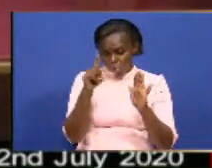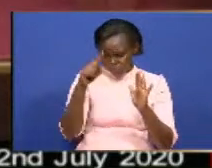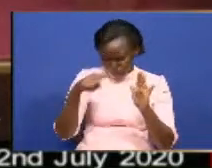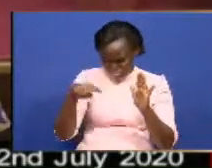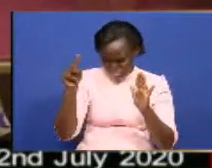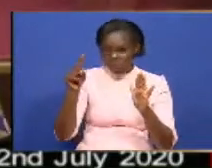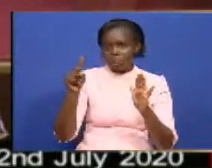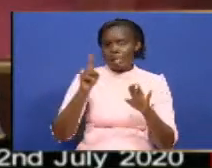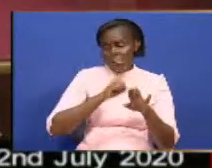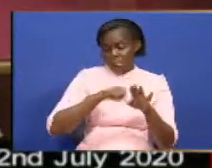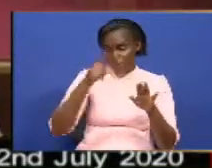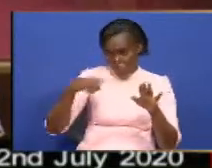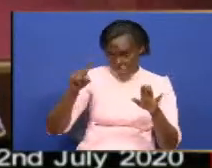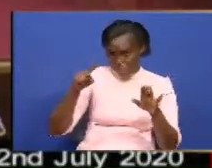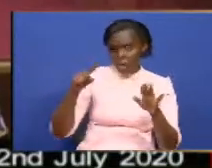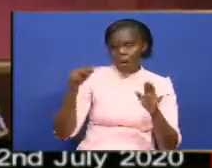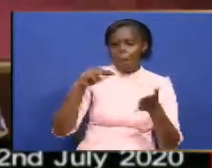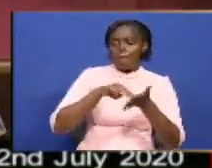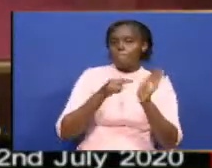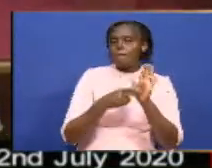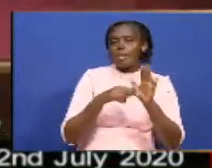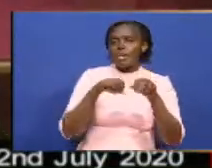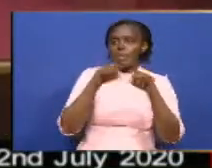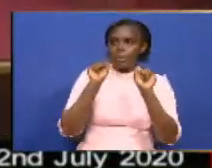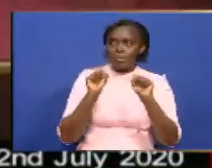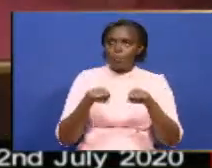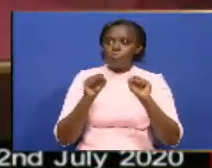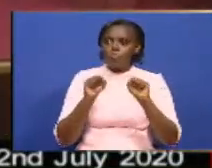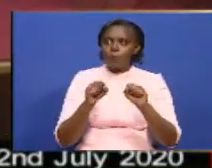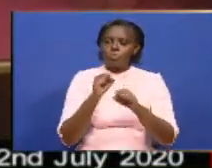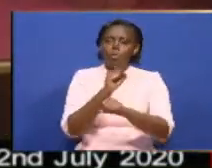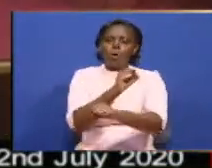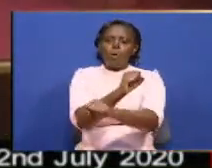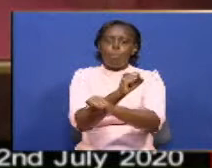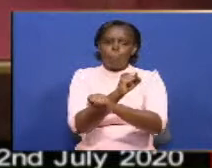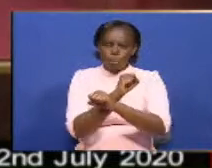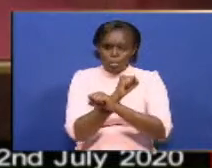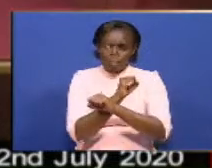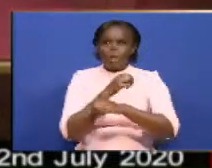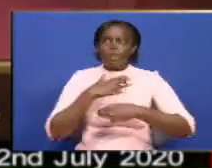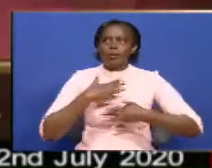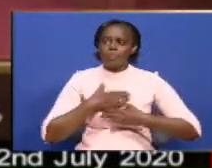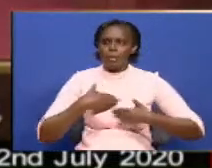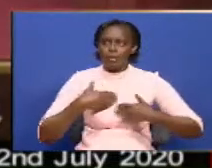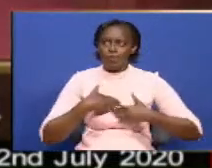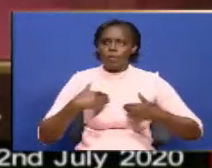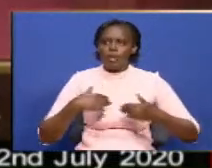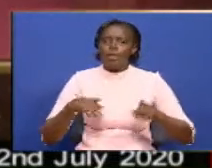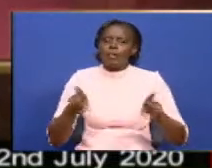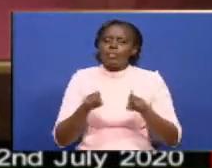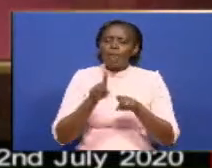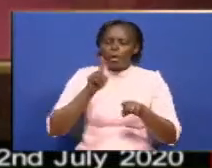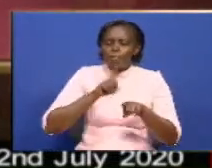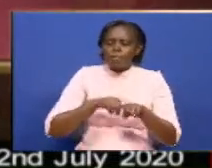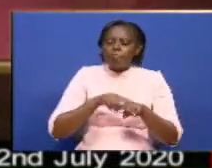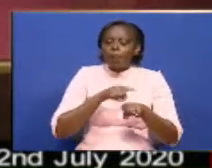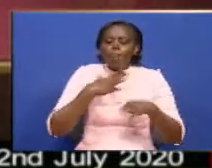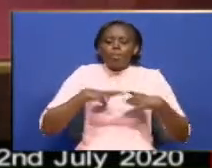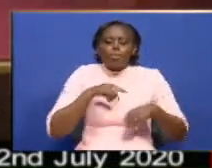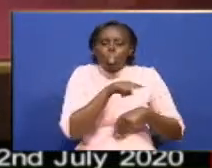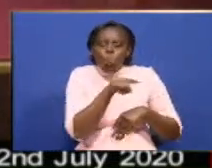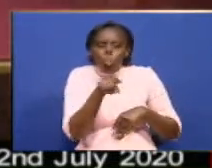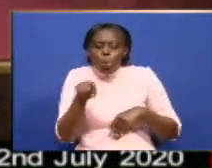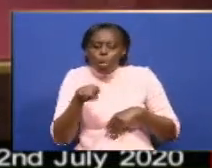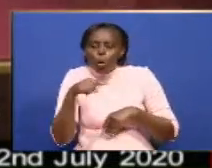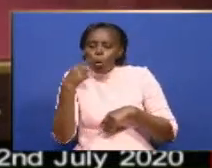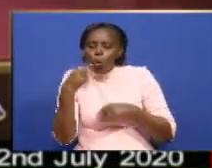ikishapitishwa ni kuwa itaweza kuwalinda wakimbizi hawa, lakini juu ya hapo pia wale ambao